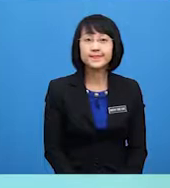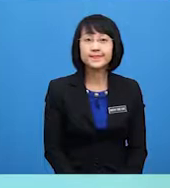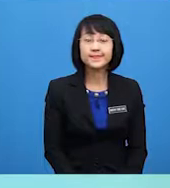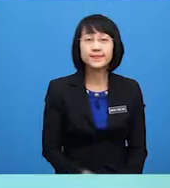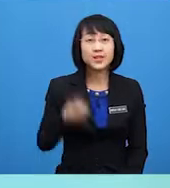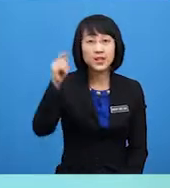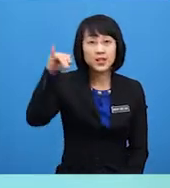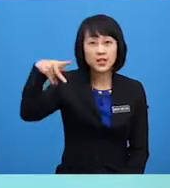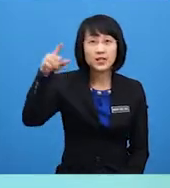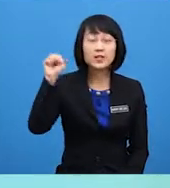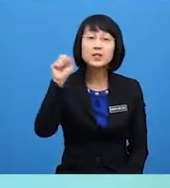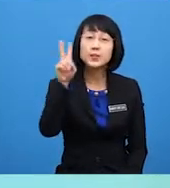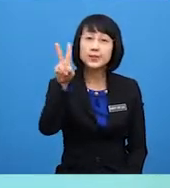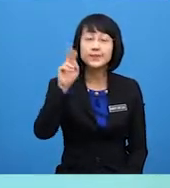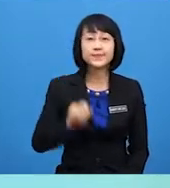Tips kedua,